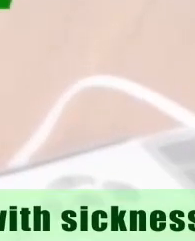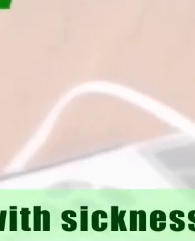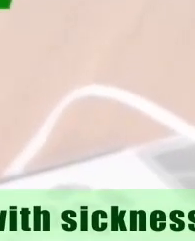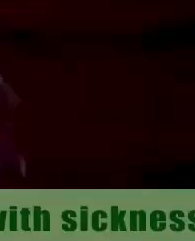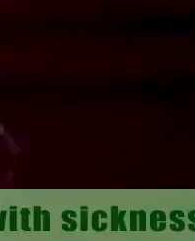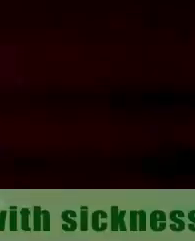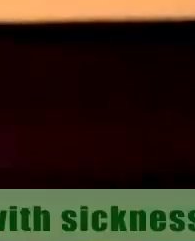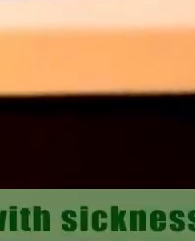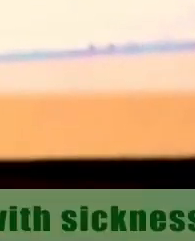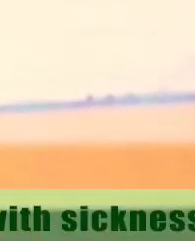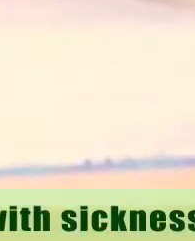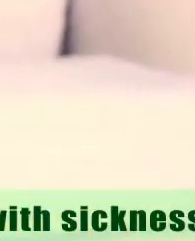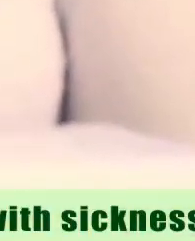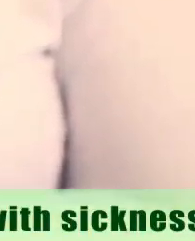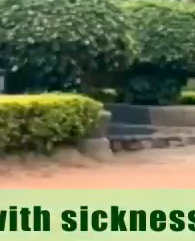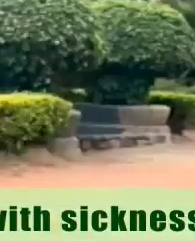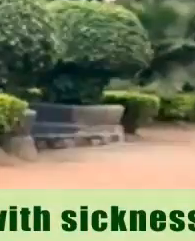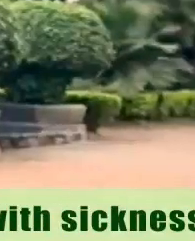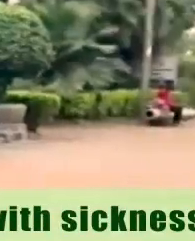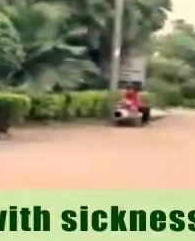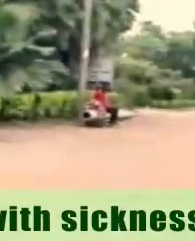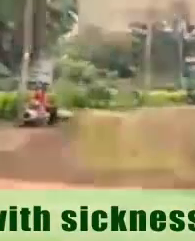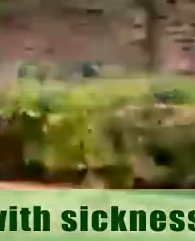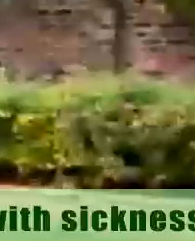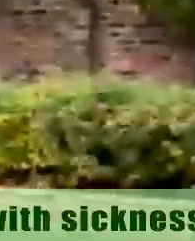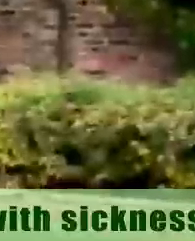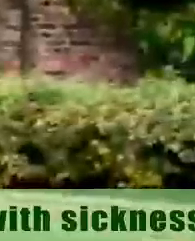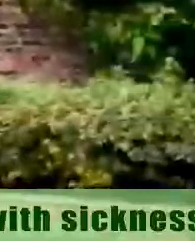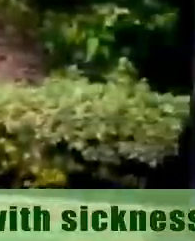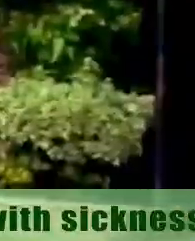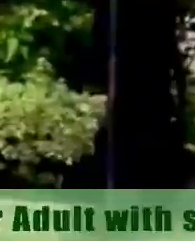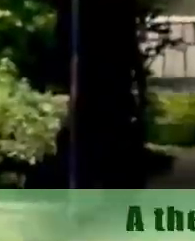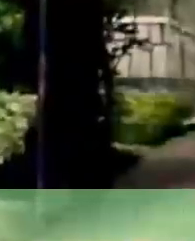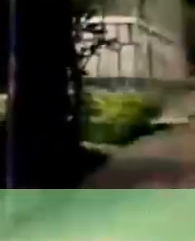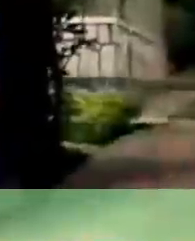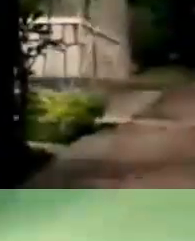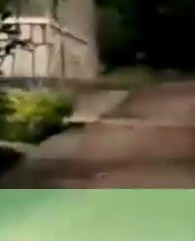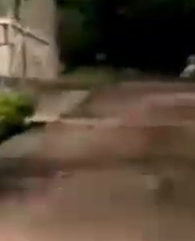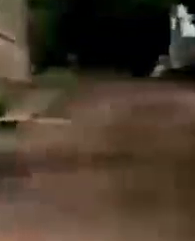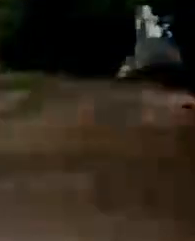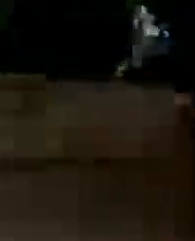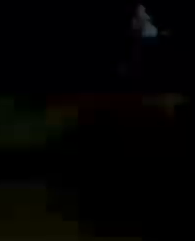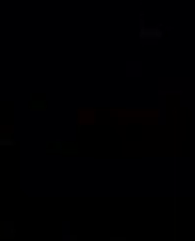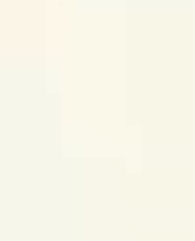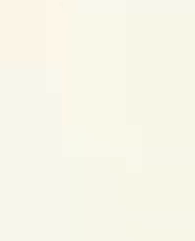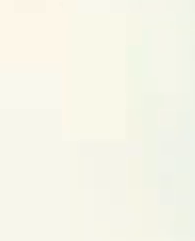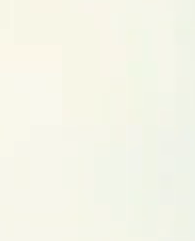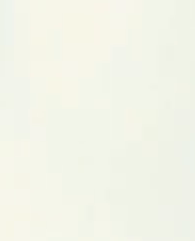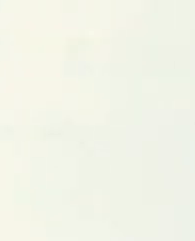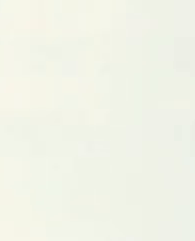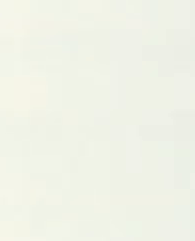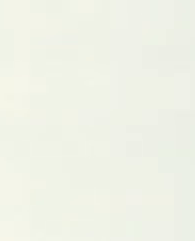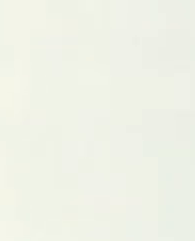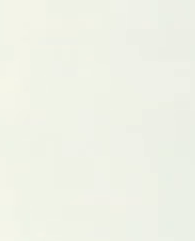0788 40 964 bitihise ugere kuri Genuine Reflexology Center ku Kimironko aharebana na REG ishami rya Remera